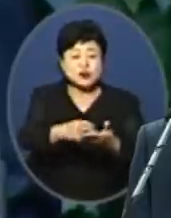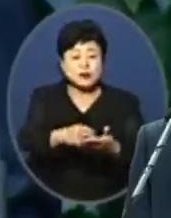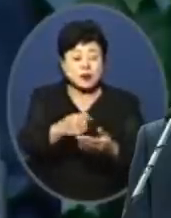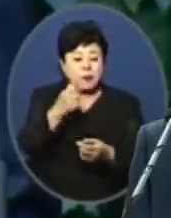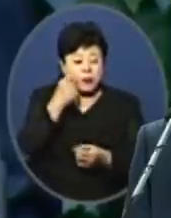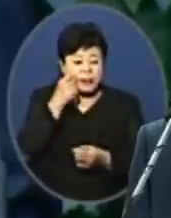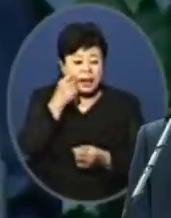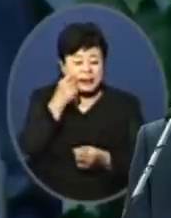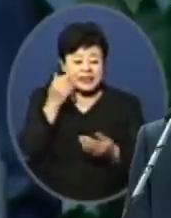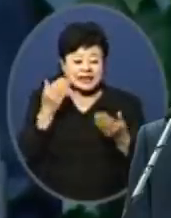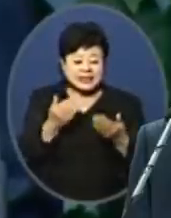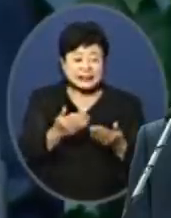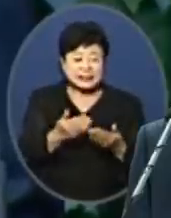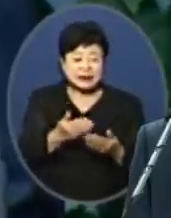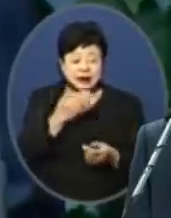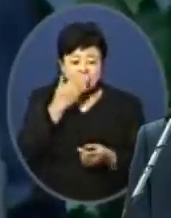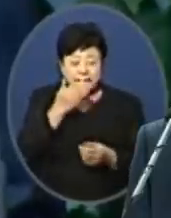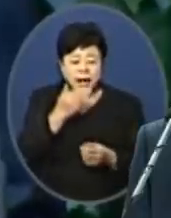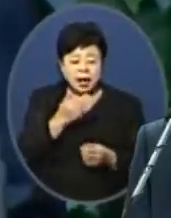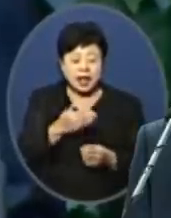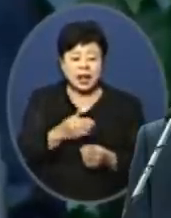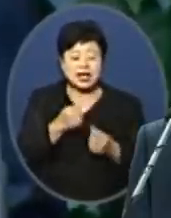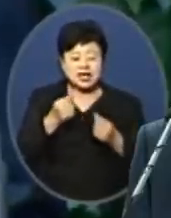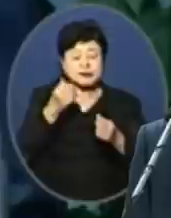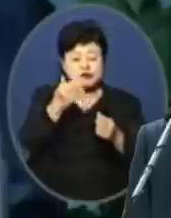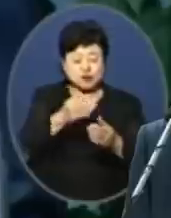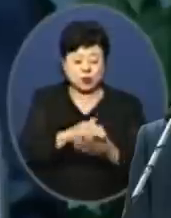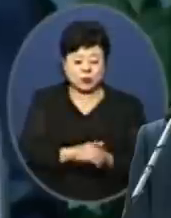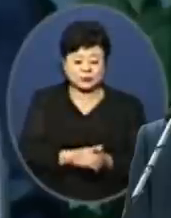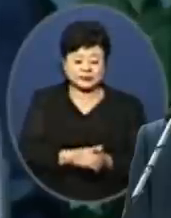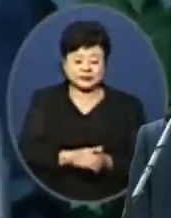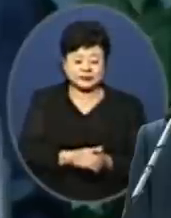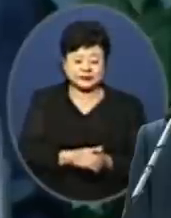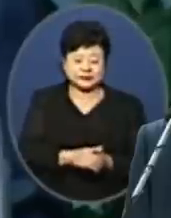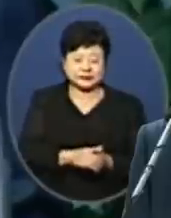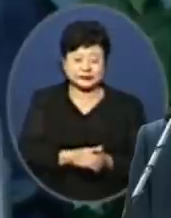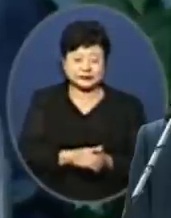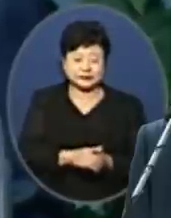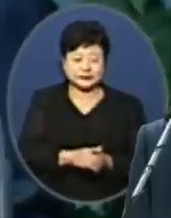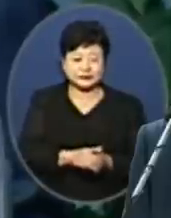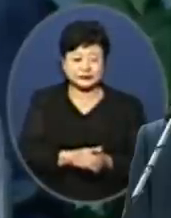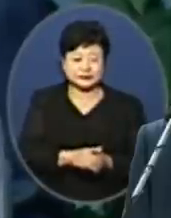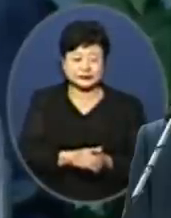못한 일을 할 수 있도록 힘을 주시는 것입니다.